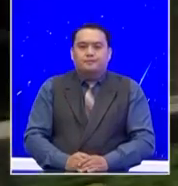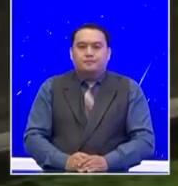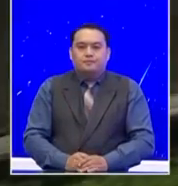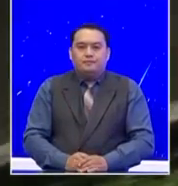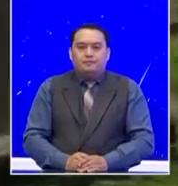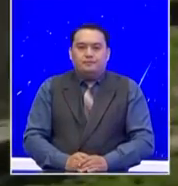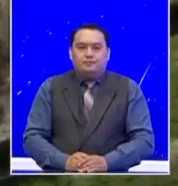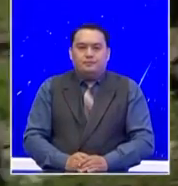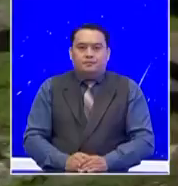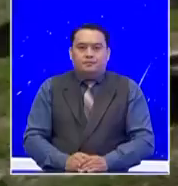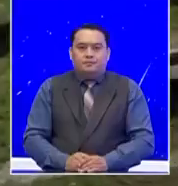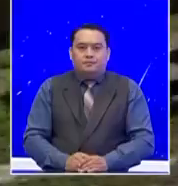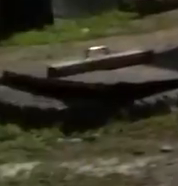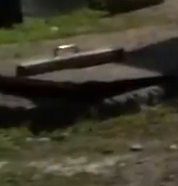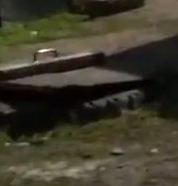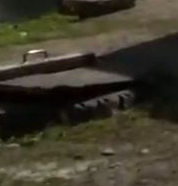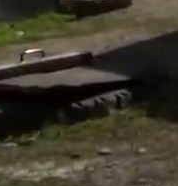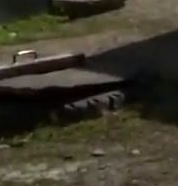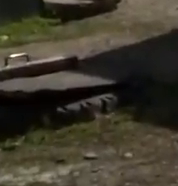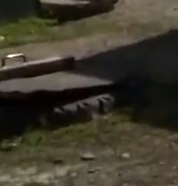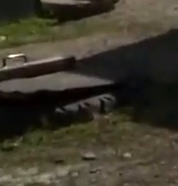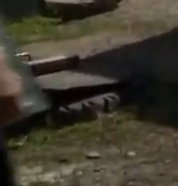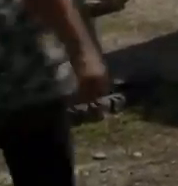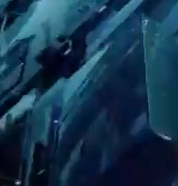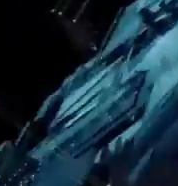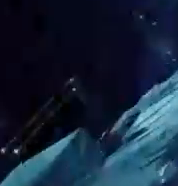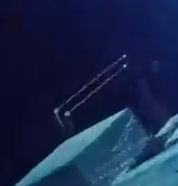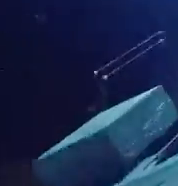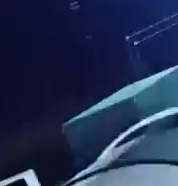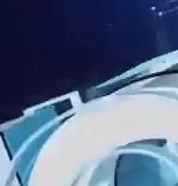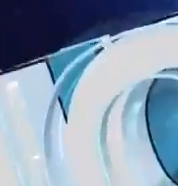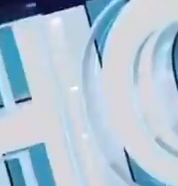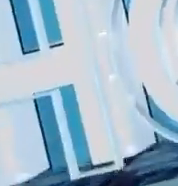Присяжная, Нуржан Муканов, телеканал ЖТСУ, Коксулский район.